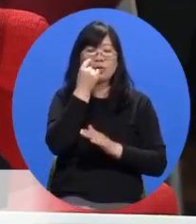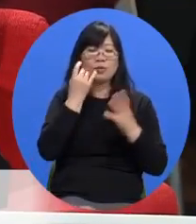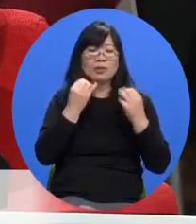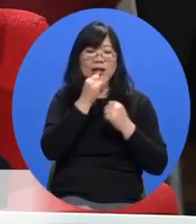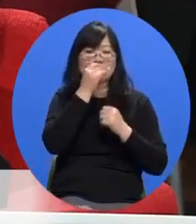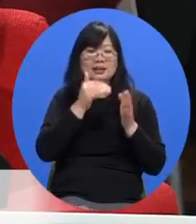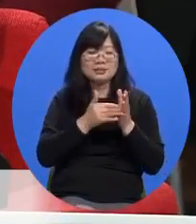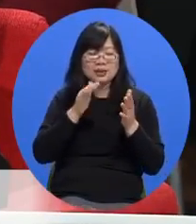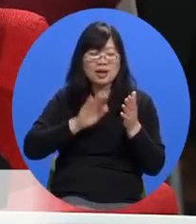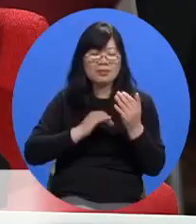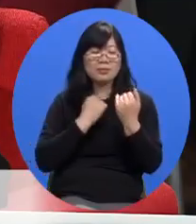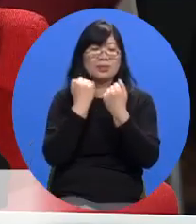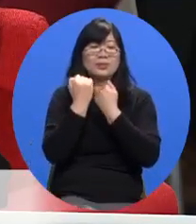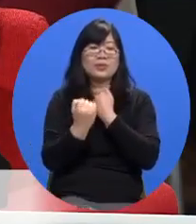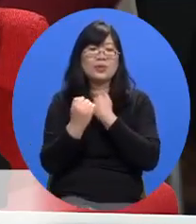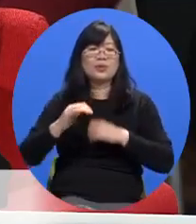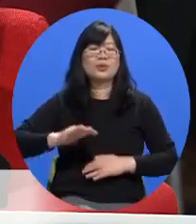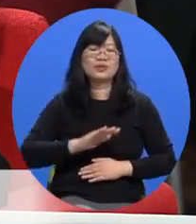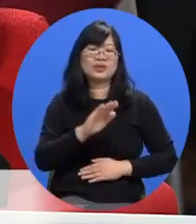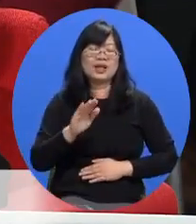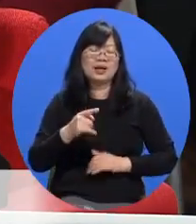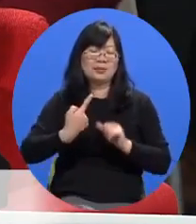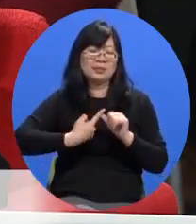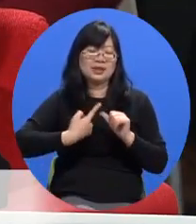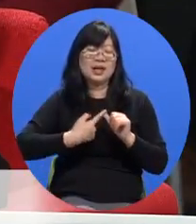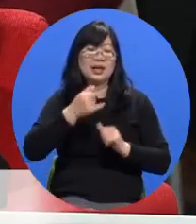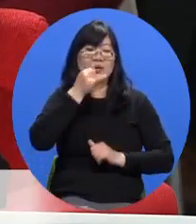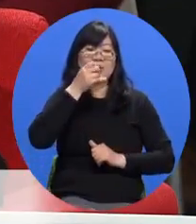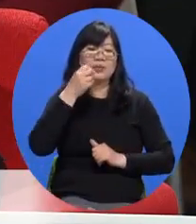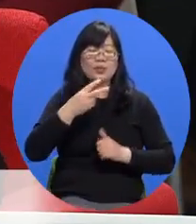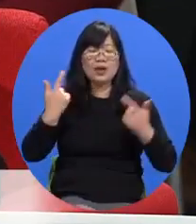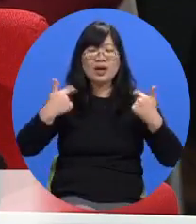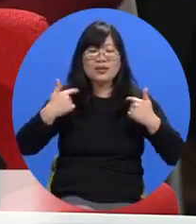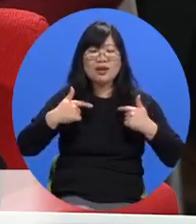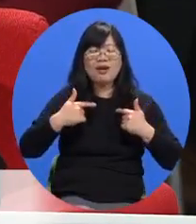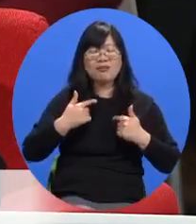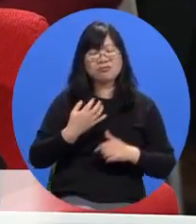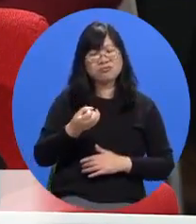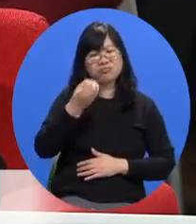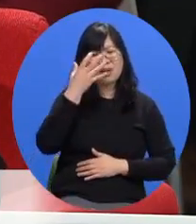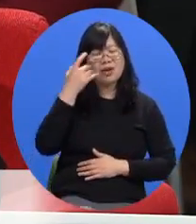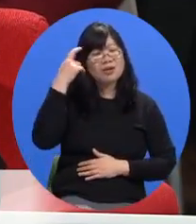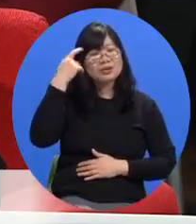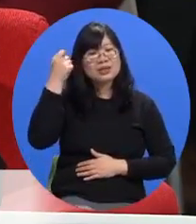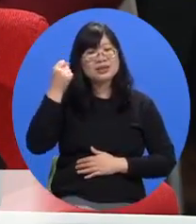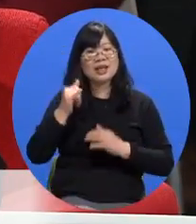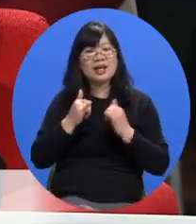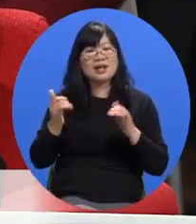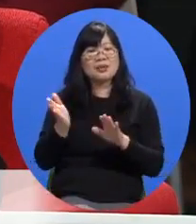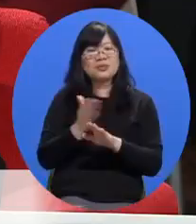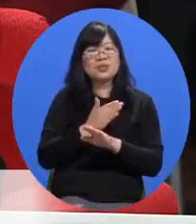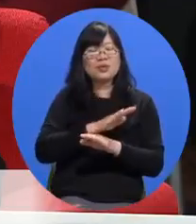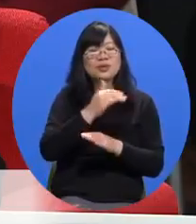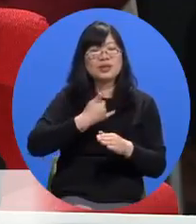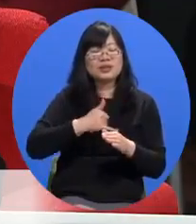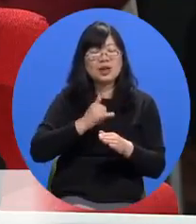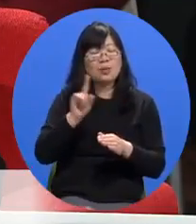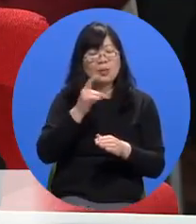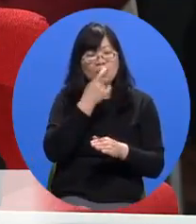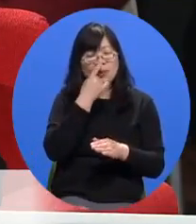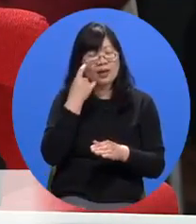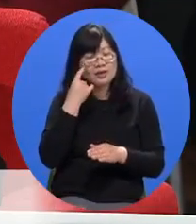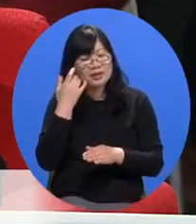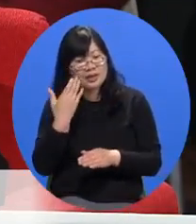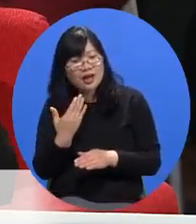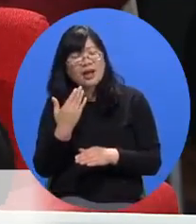많지만 그럼에도 불구하고 우리가 비난하고 항상 못나게 여기는 사람으로부터 우리의 자녀가 무엇을 배울 수 있을까